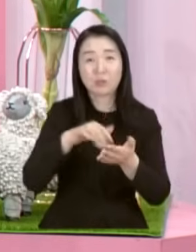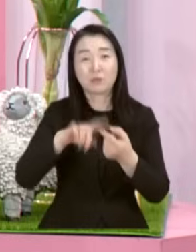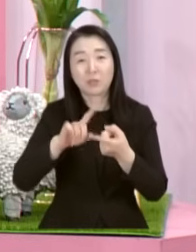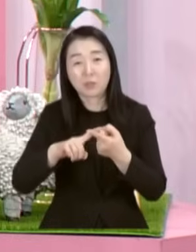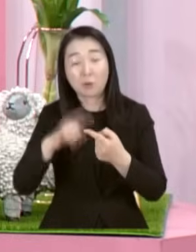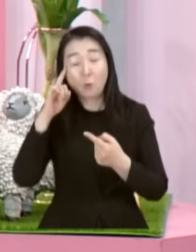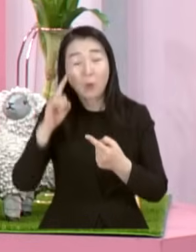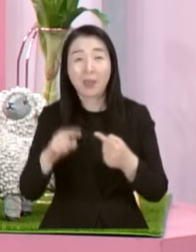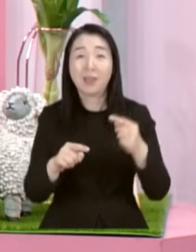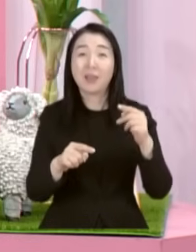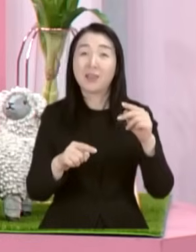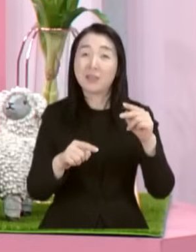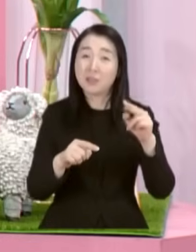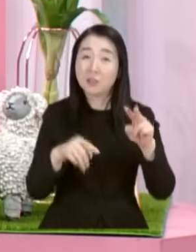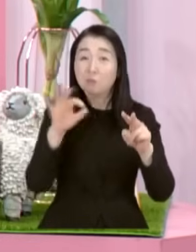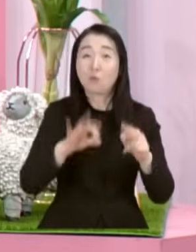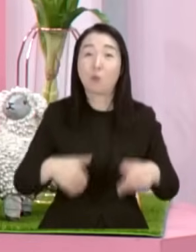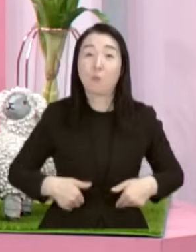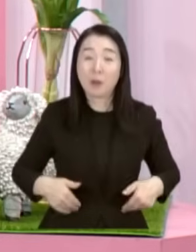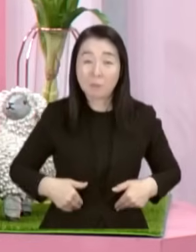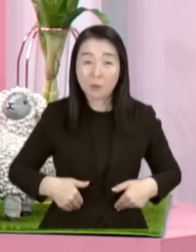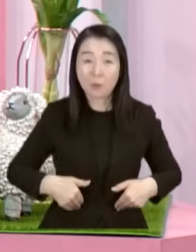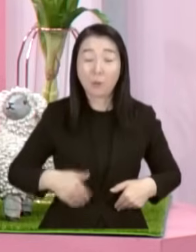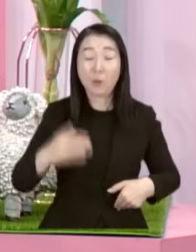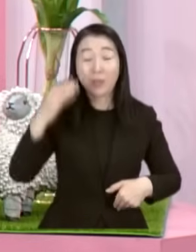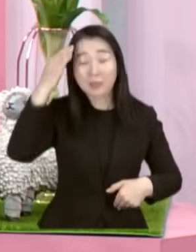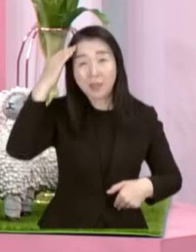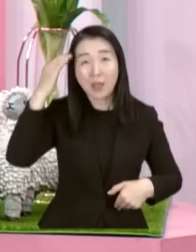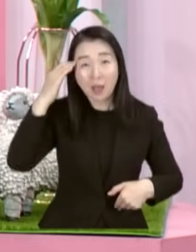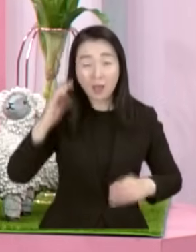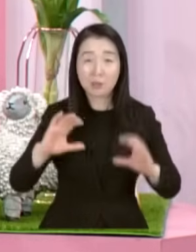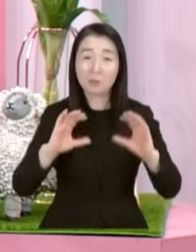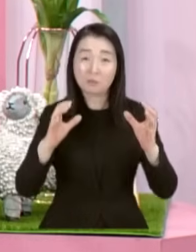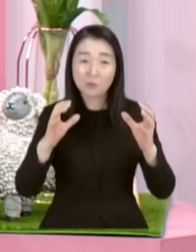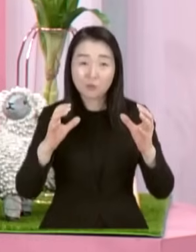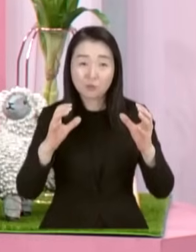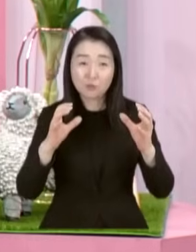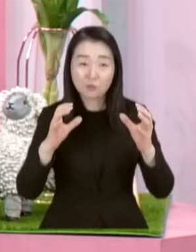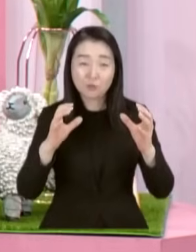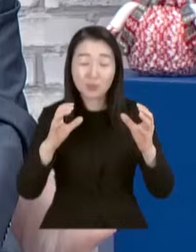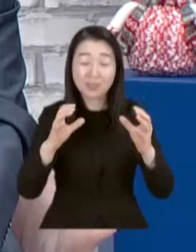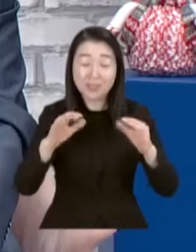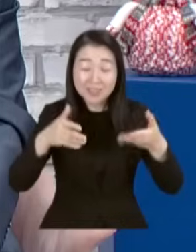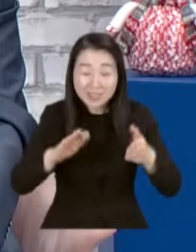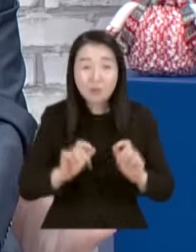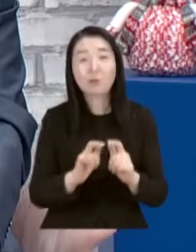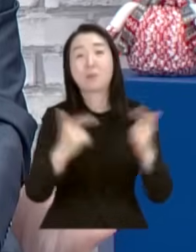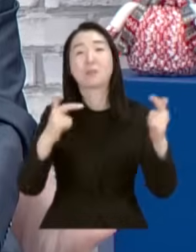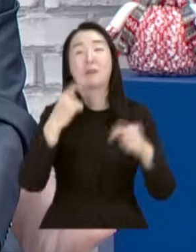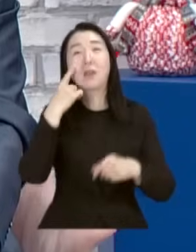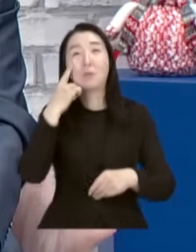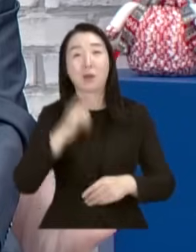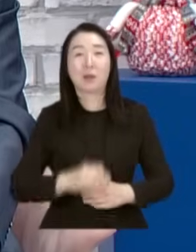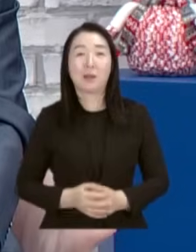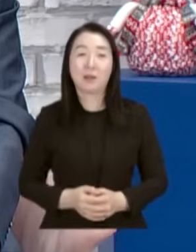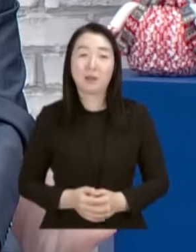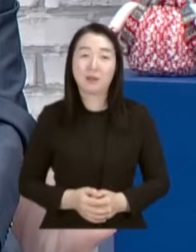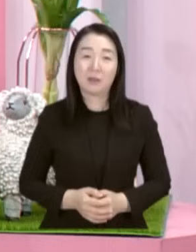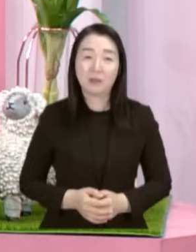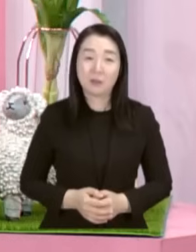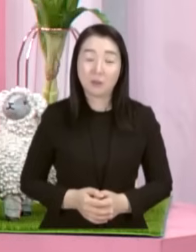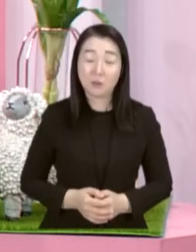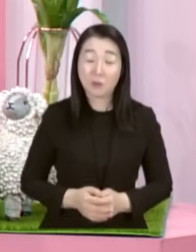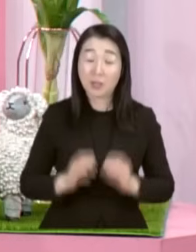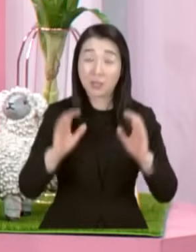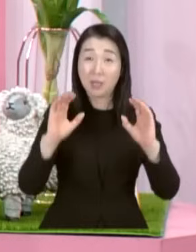그때까지 대생본. 대한민국 생육하고 번성하라. 네. 대한민국 그러면